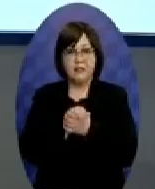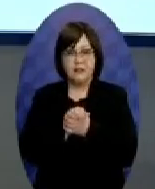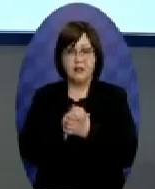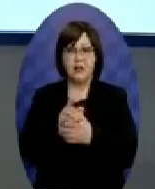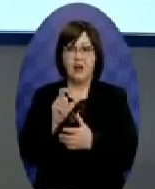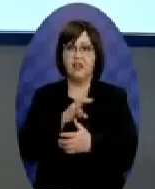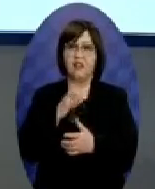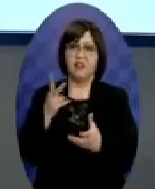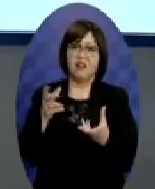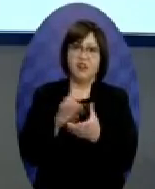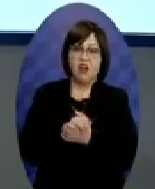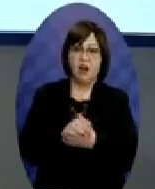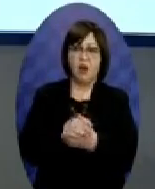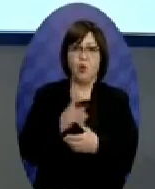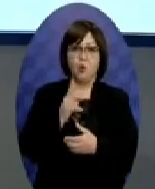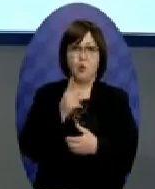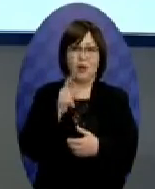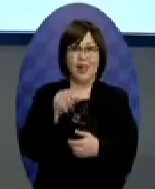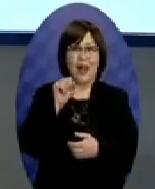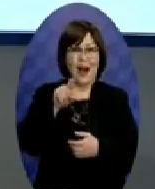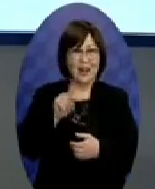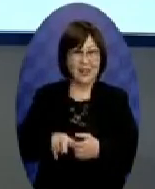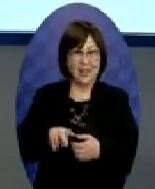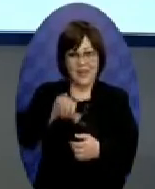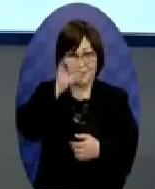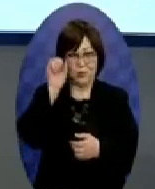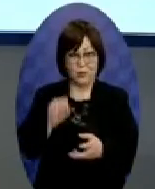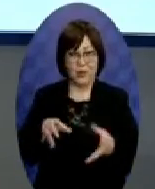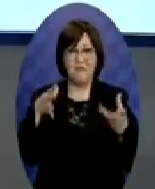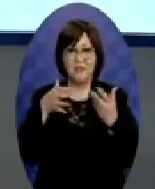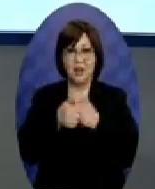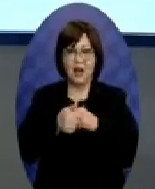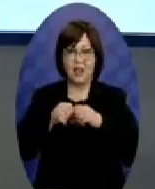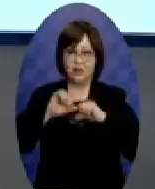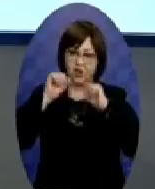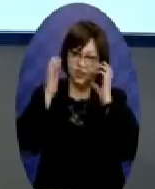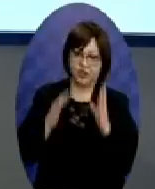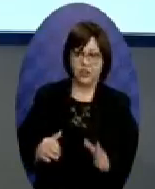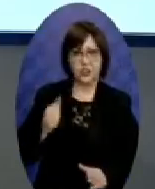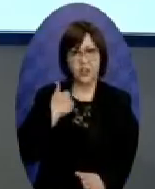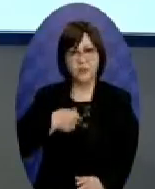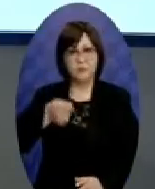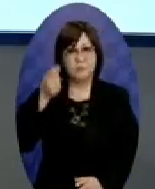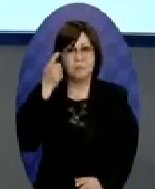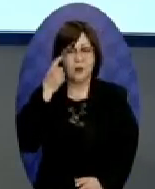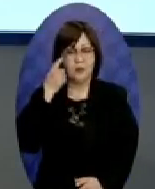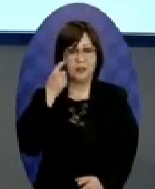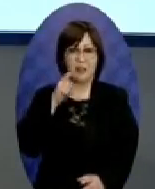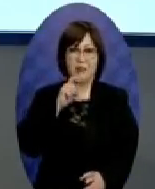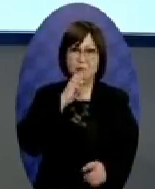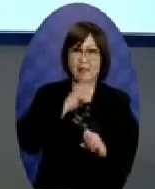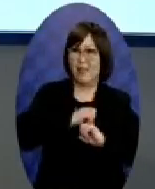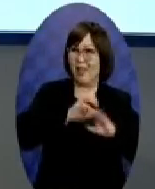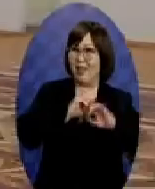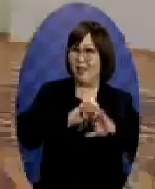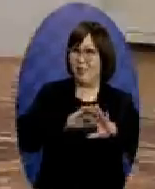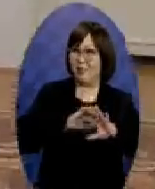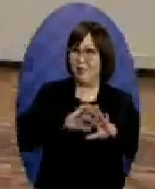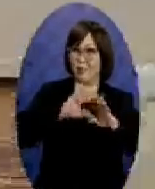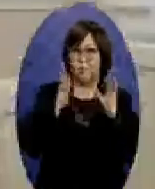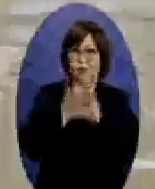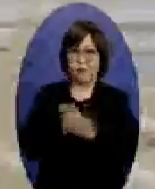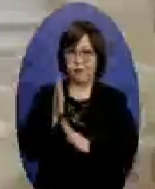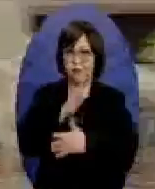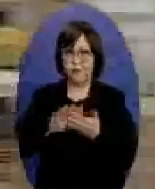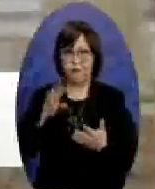асуудалд эргэлт гарна хэмээн бичиж байсан ч гэлээ энэ талаар ямар нэг дорвтой шин мэдэгдэл огт хийгдсэнгүй. Сүүлийн